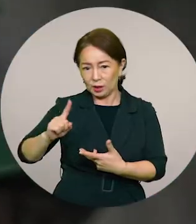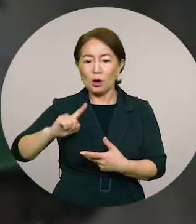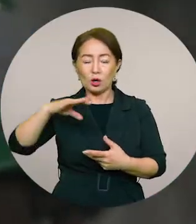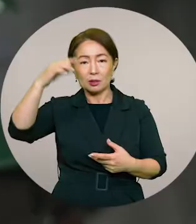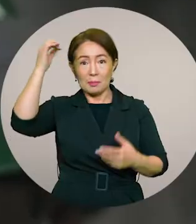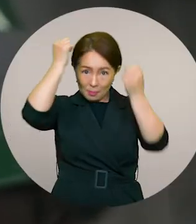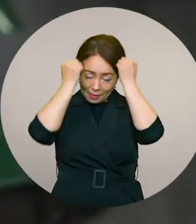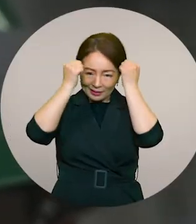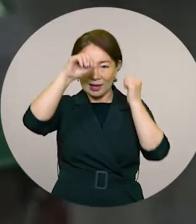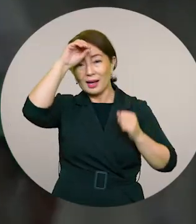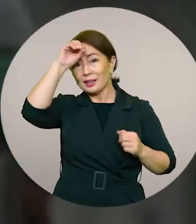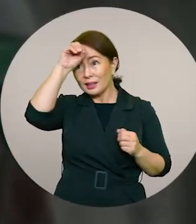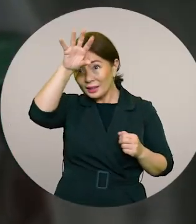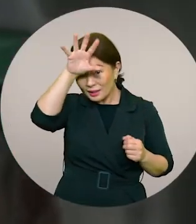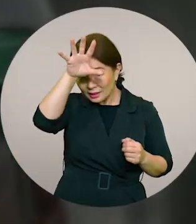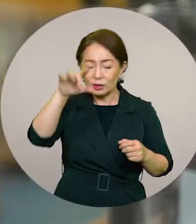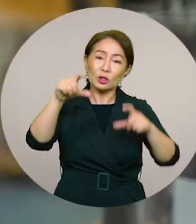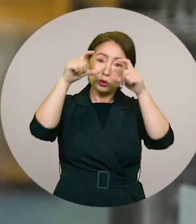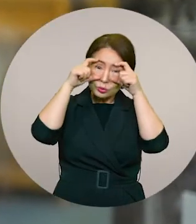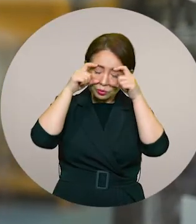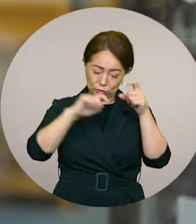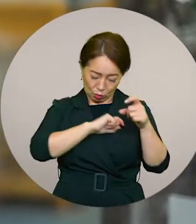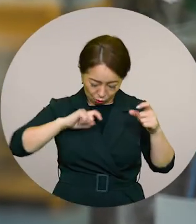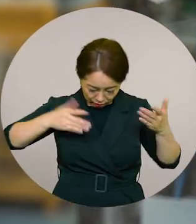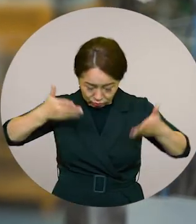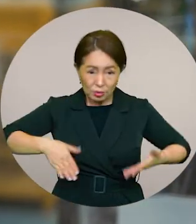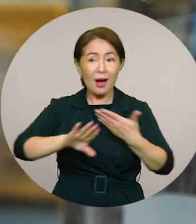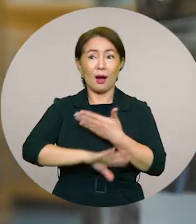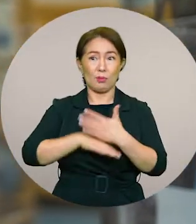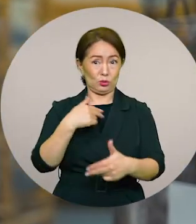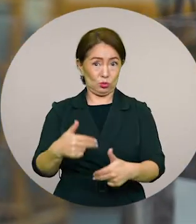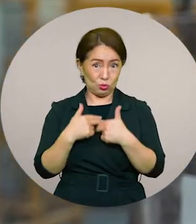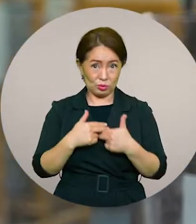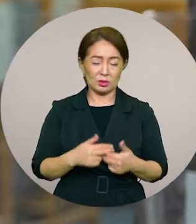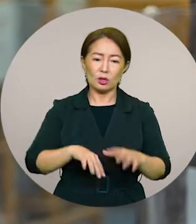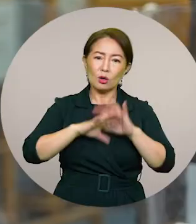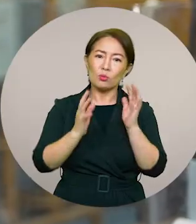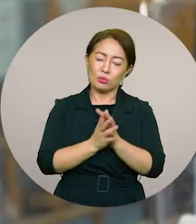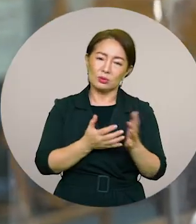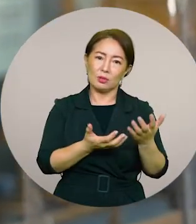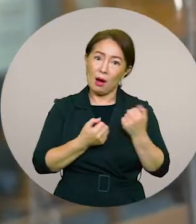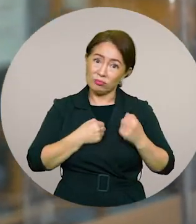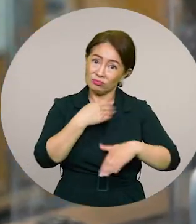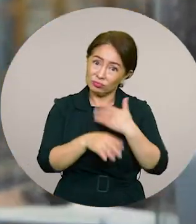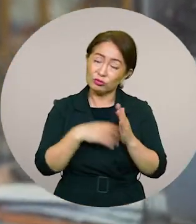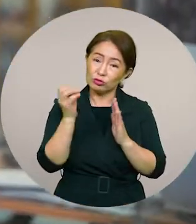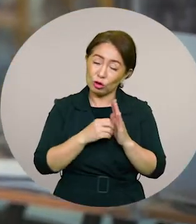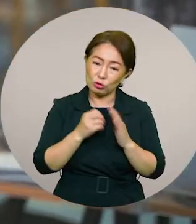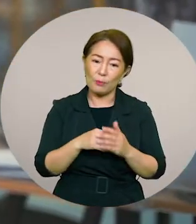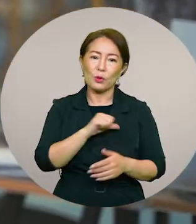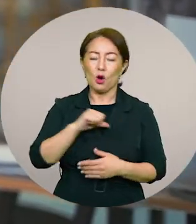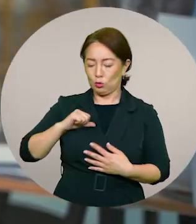дээрэс нь малгай гэрэл нүдний шилгээд энэ хувийн хамгаалах хэрэгслүүдийг бол бүгднийг авч явах хэрэгтэй. За тэгээд энэ